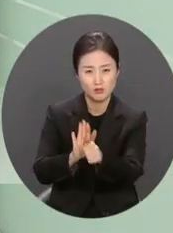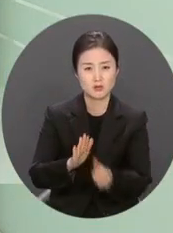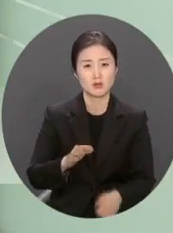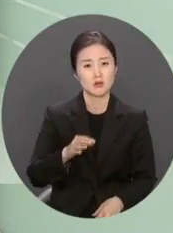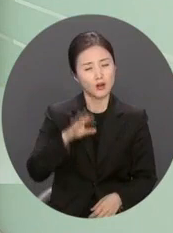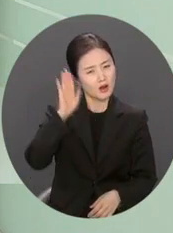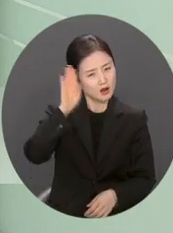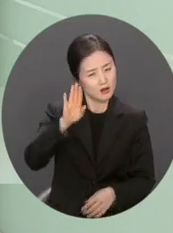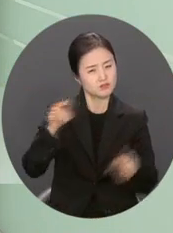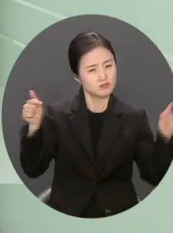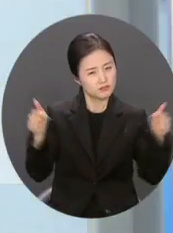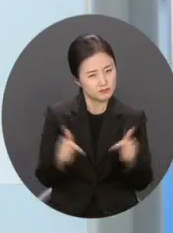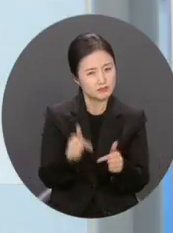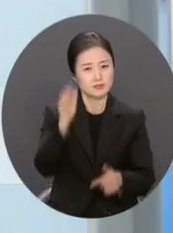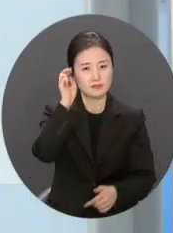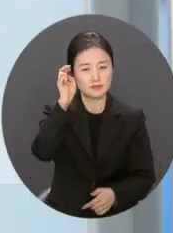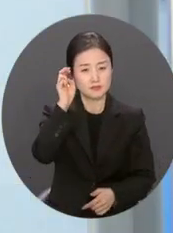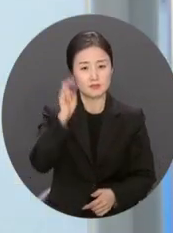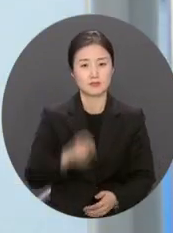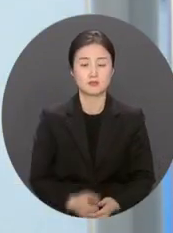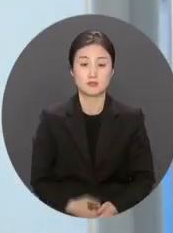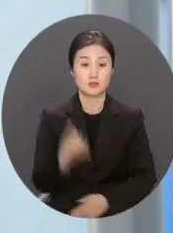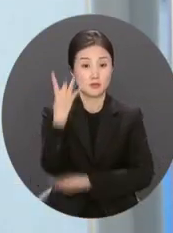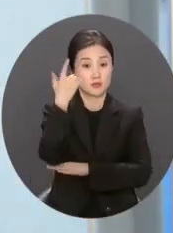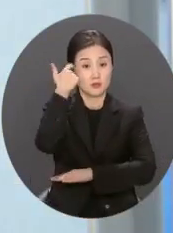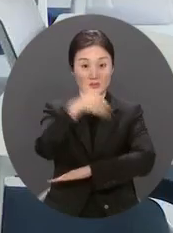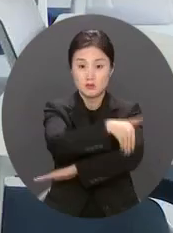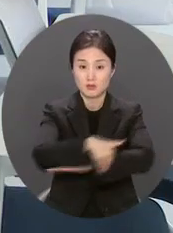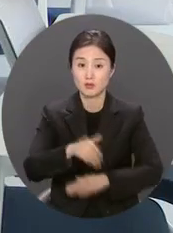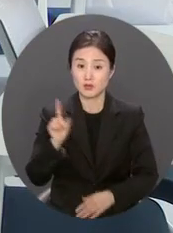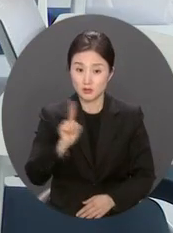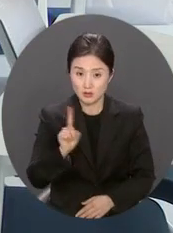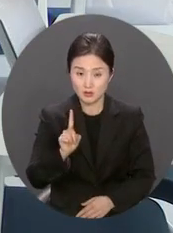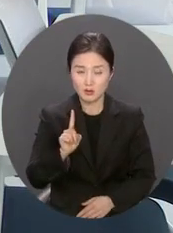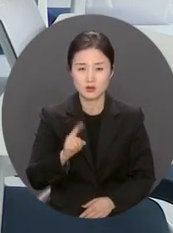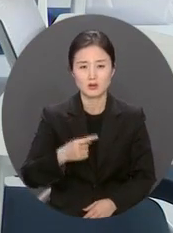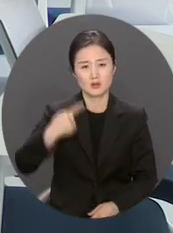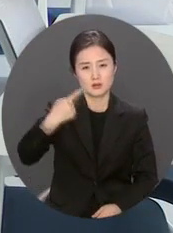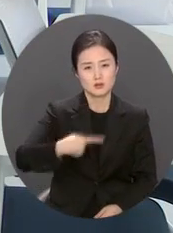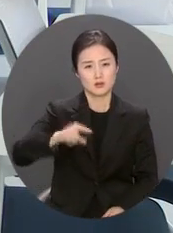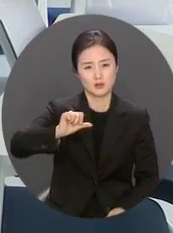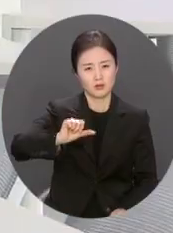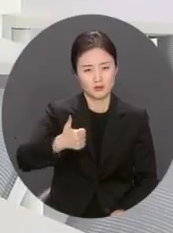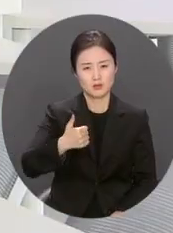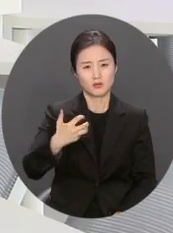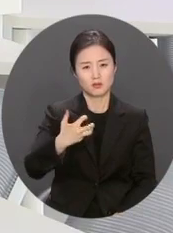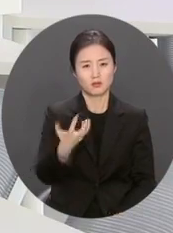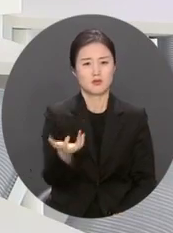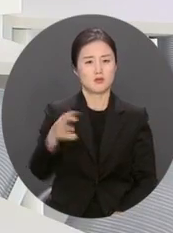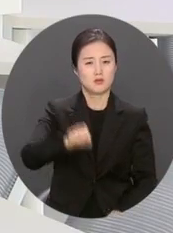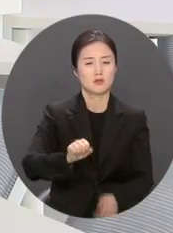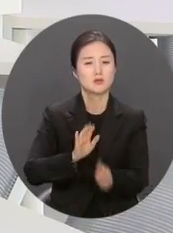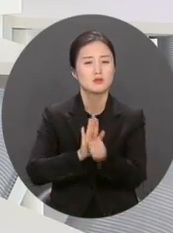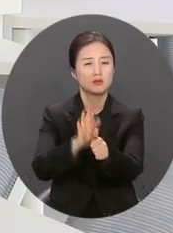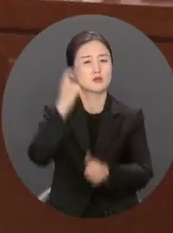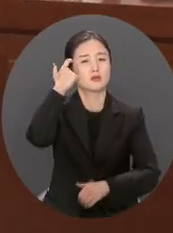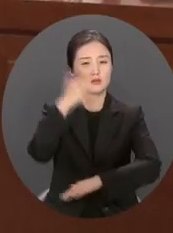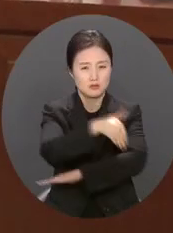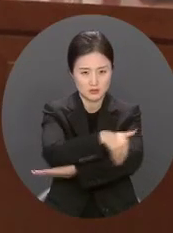출연금의 축소도 예상됩니다. 당초 계획은 올해 한전공대에 1,588억 원을 출연하는